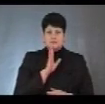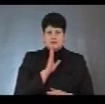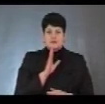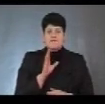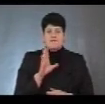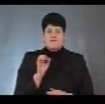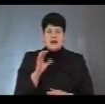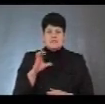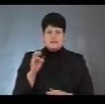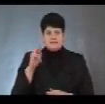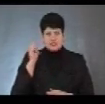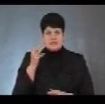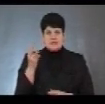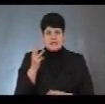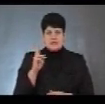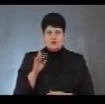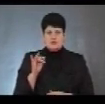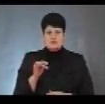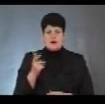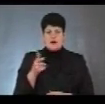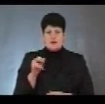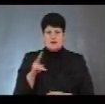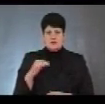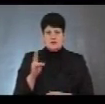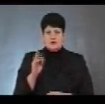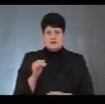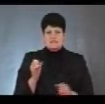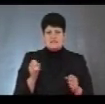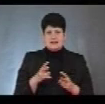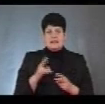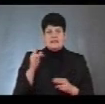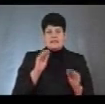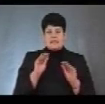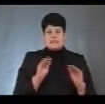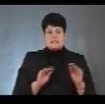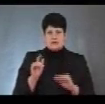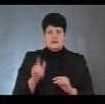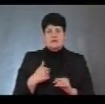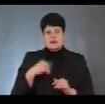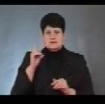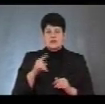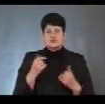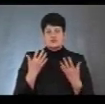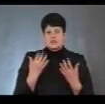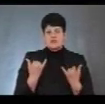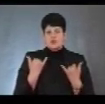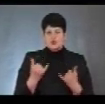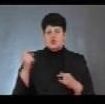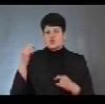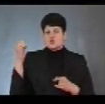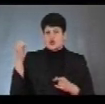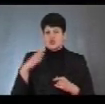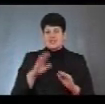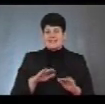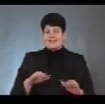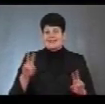Вона навчається на третьому курсі Галицького коледжу за спеціальністю дизайн. Я знаю, що сьогодні день сонячних дітей, і мені було